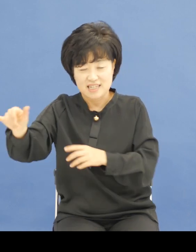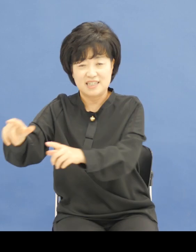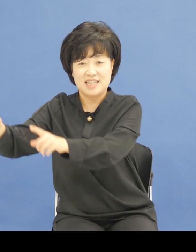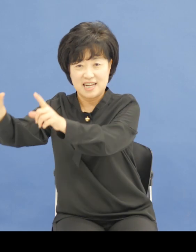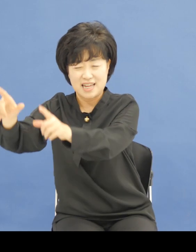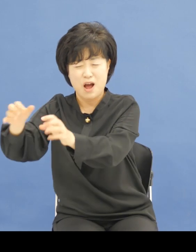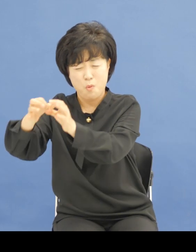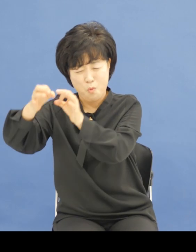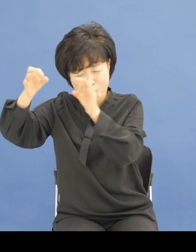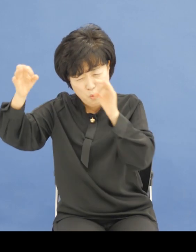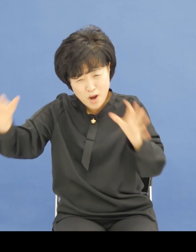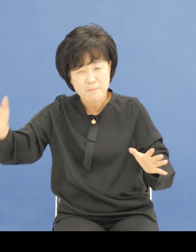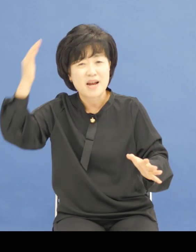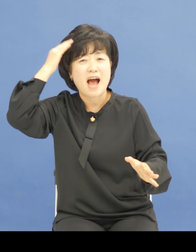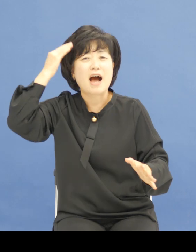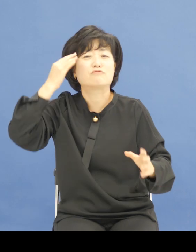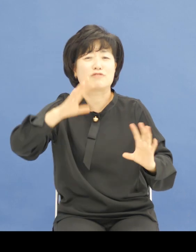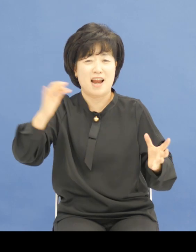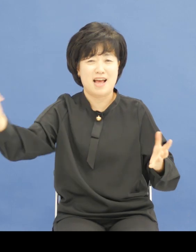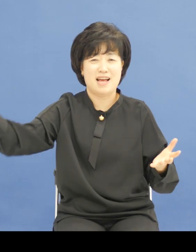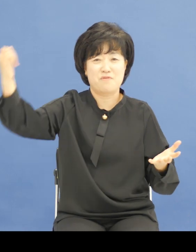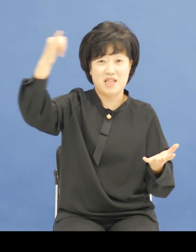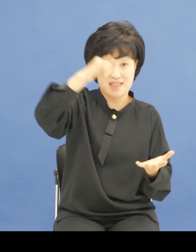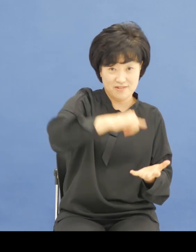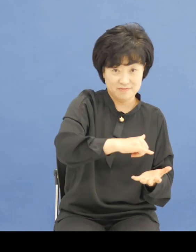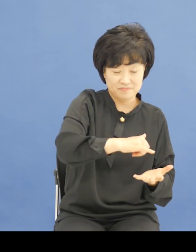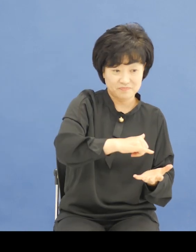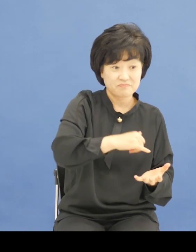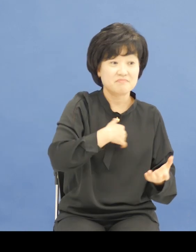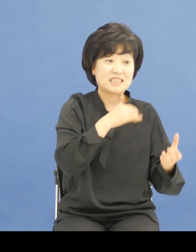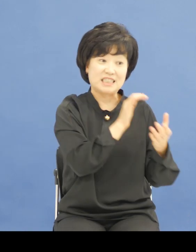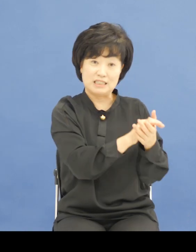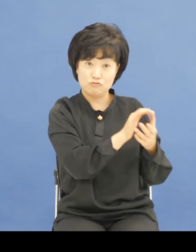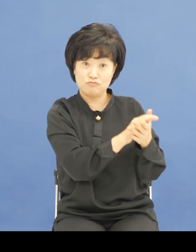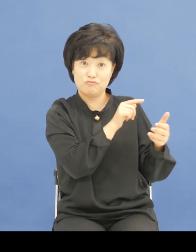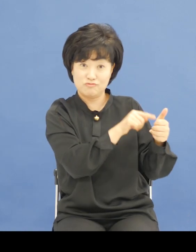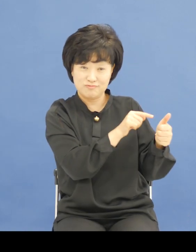오랜만에 왔어요. 와서 이제 제가 그 친구를 데리러